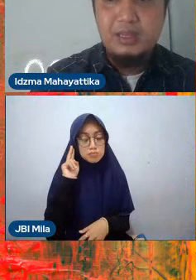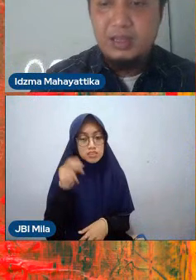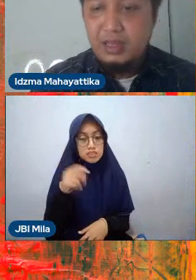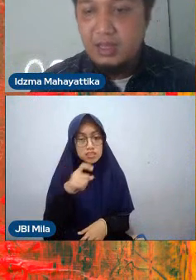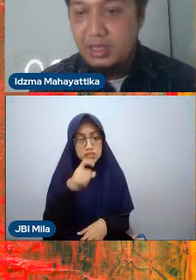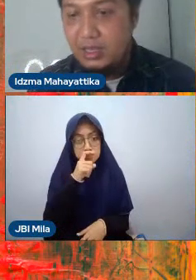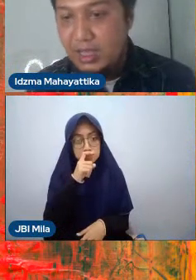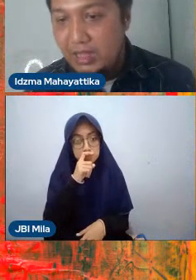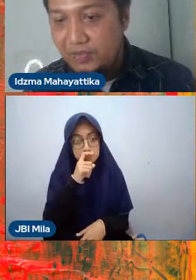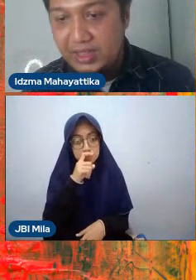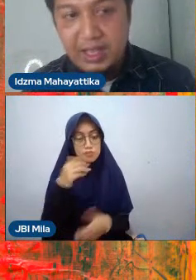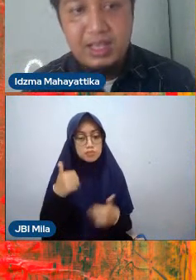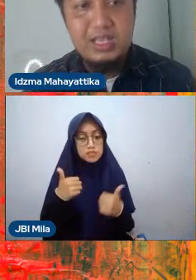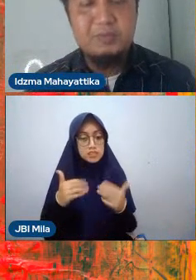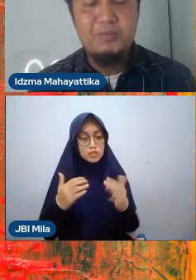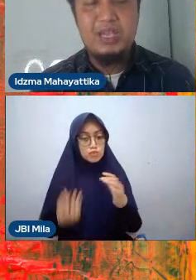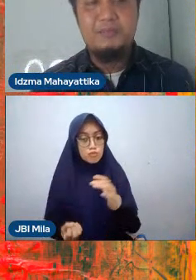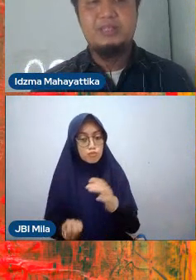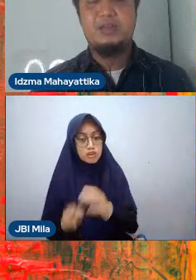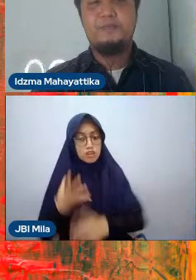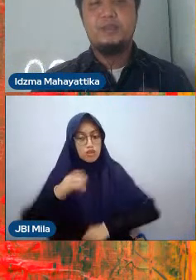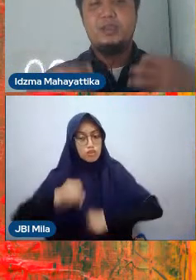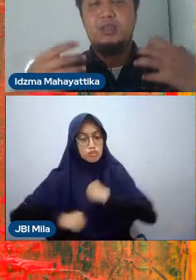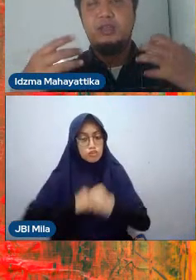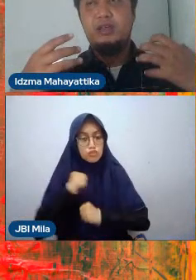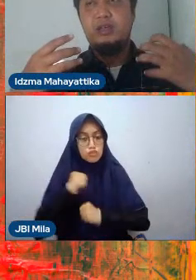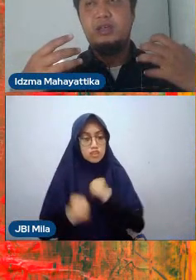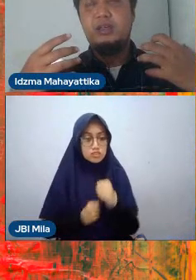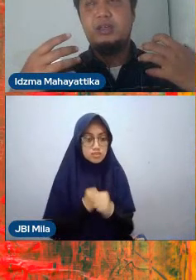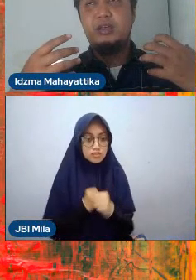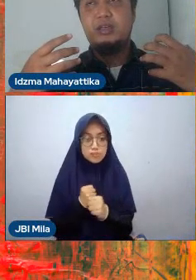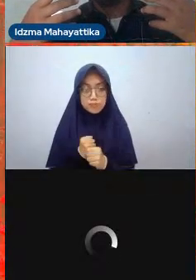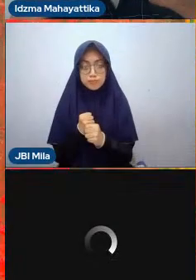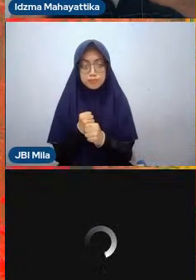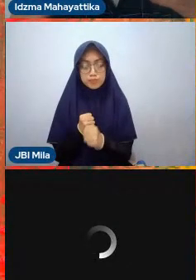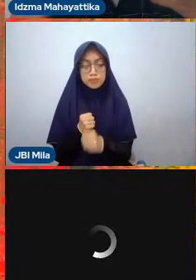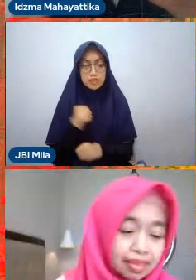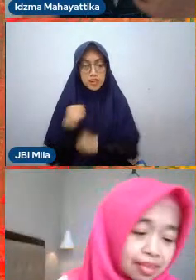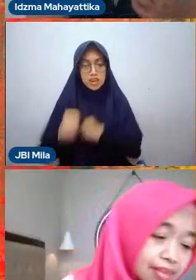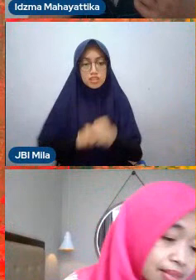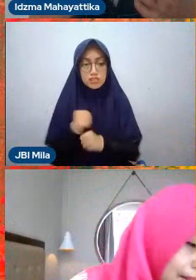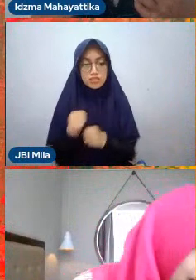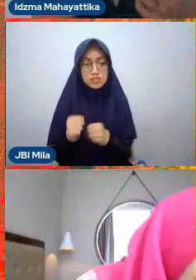macam aktivitas, berbagai macam